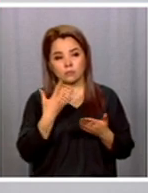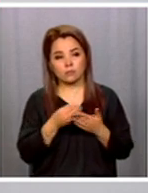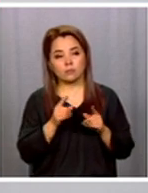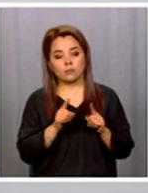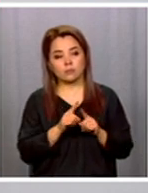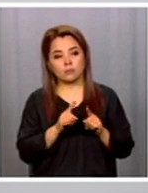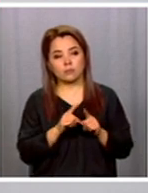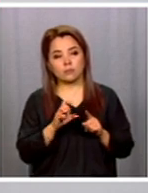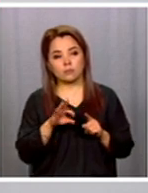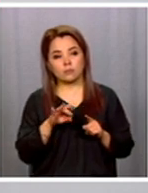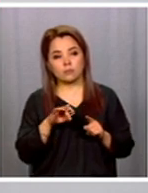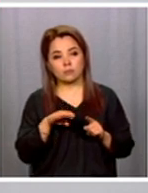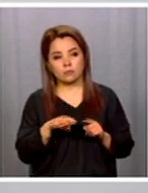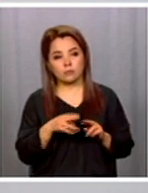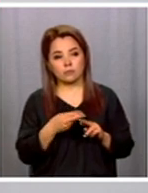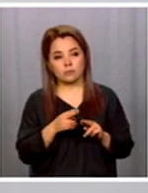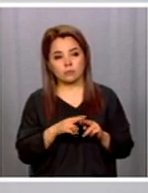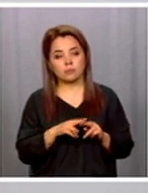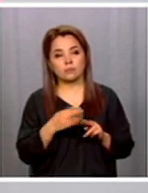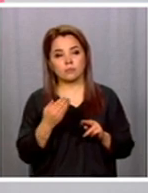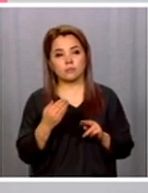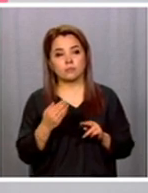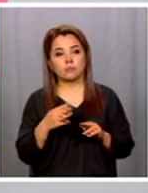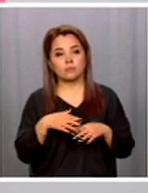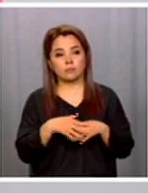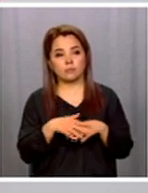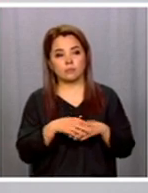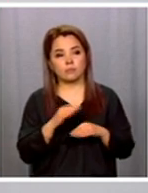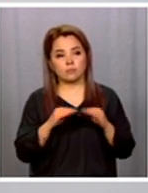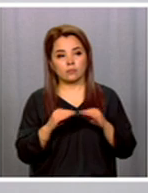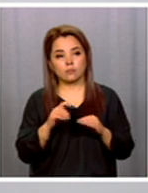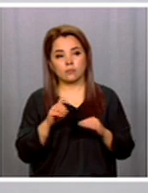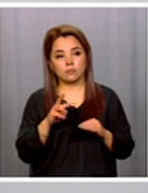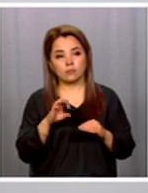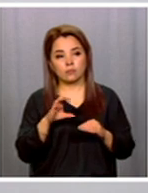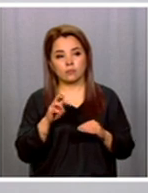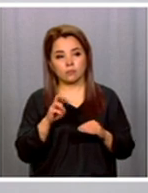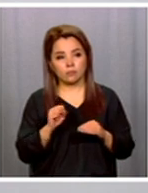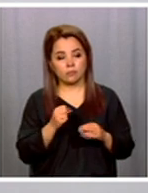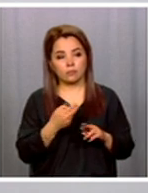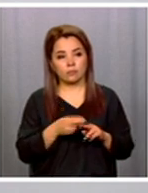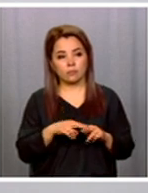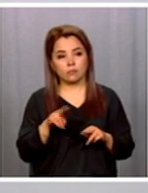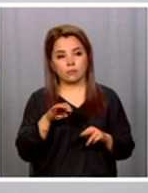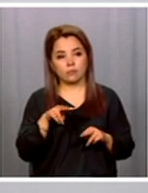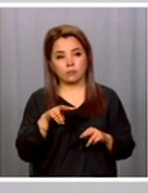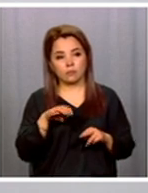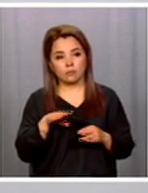қараңыздар, спорофиттің жасушаларындағы хромосомалар, олар диплоидты болады.